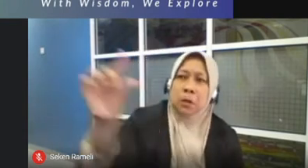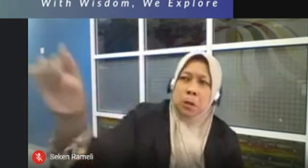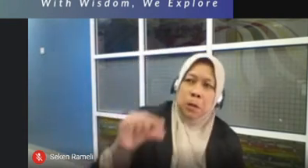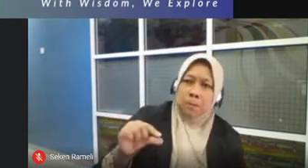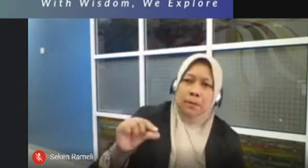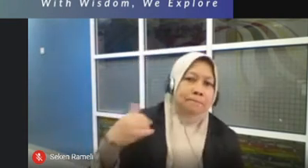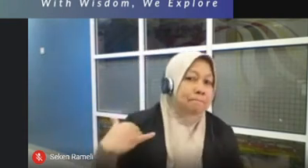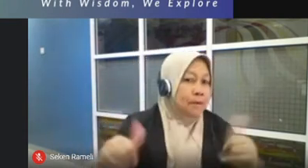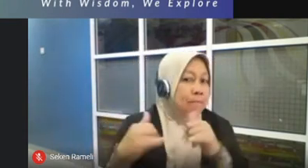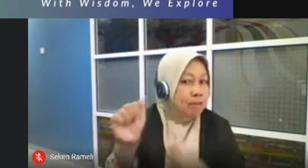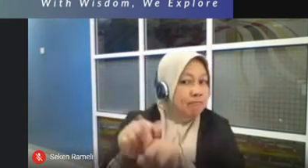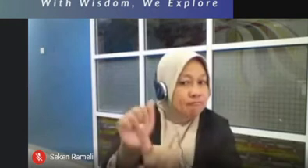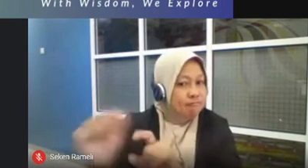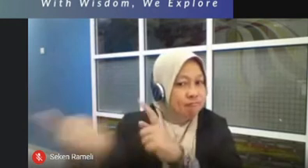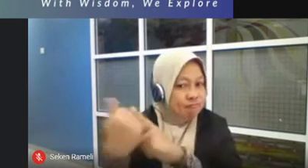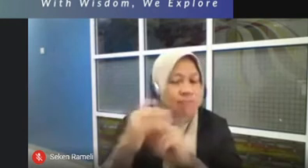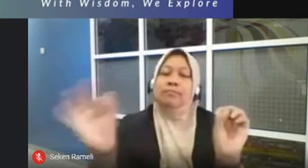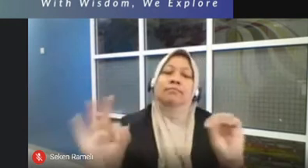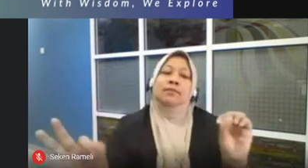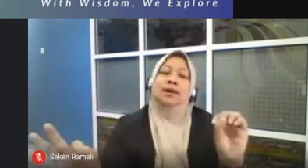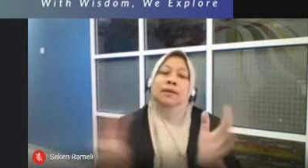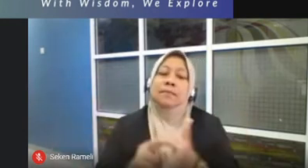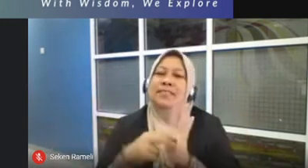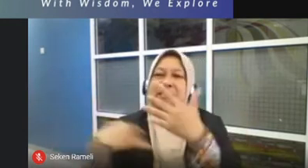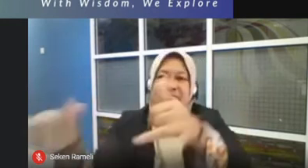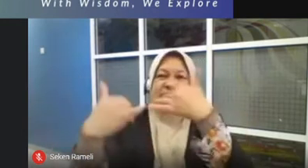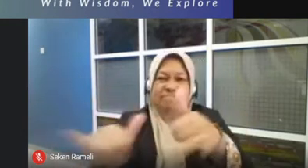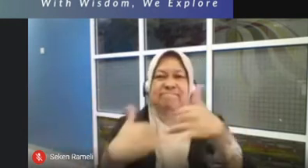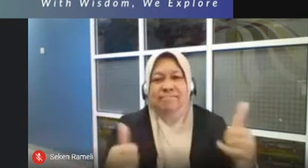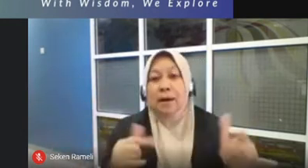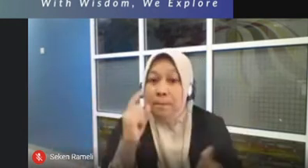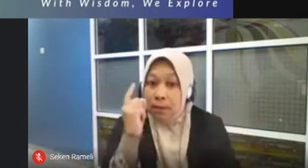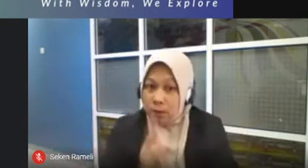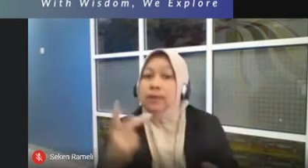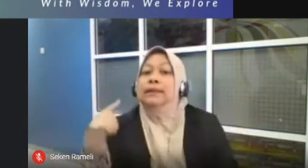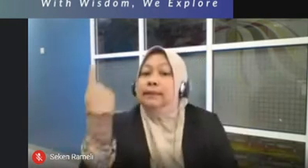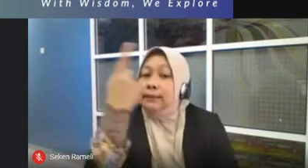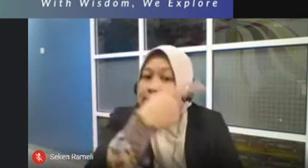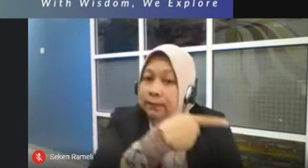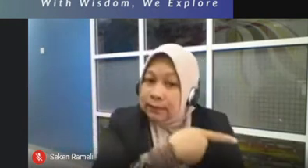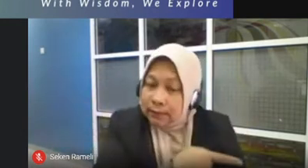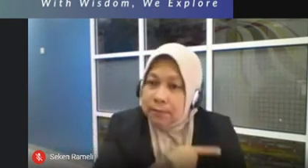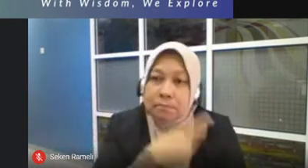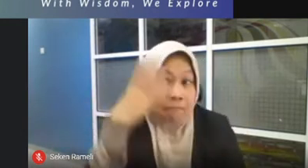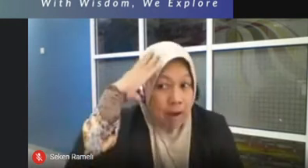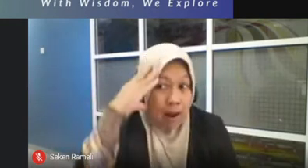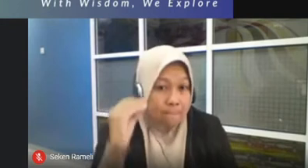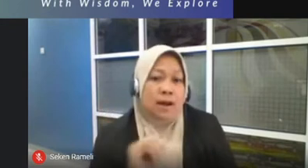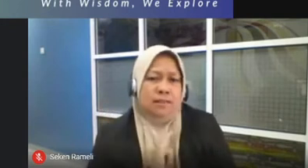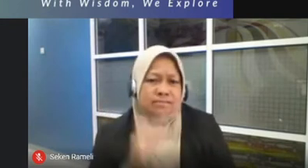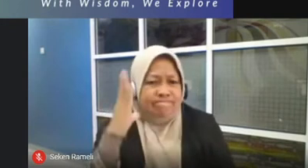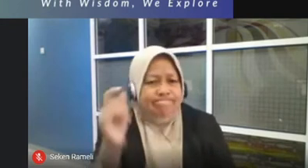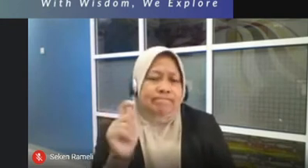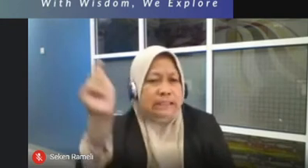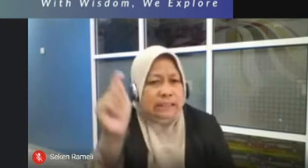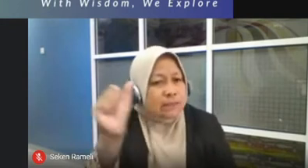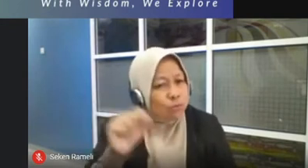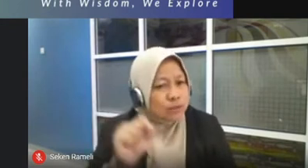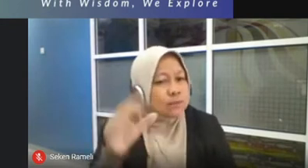orang tak main-main dengan kita lah orang tak main-mainkan dengan kita, sedangkan yang sebenarnya kita mungkin pengalaman kita mungkin lebih tinggi